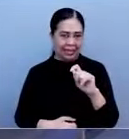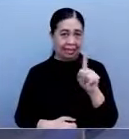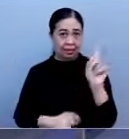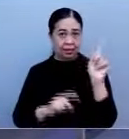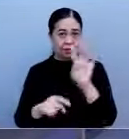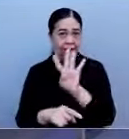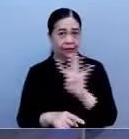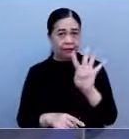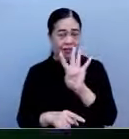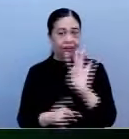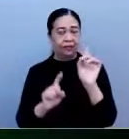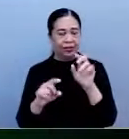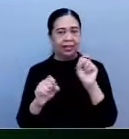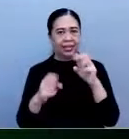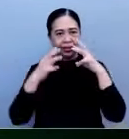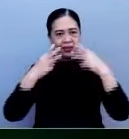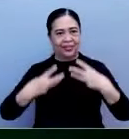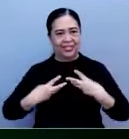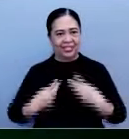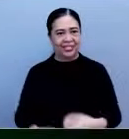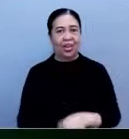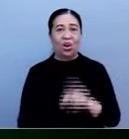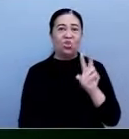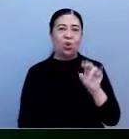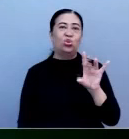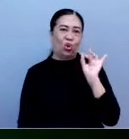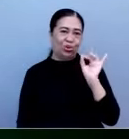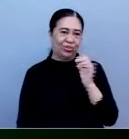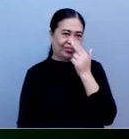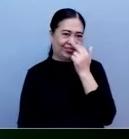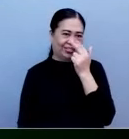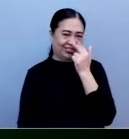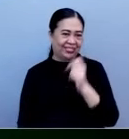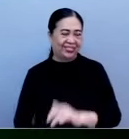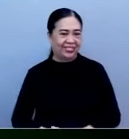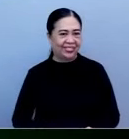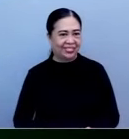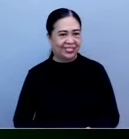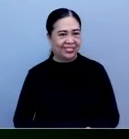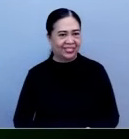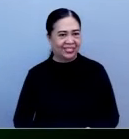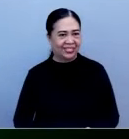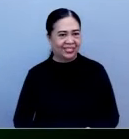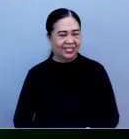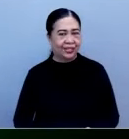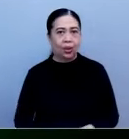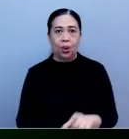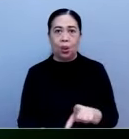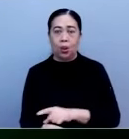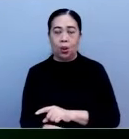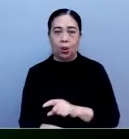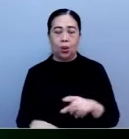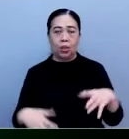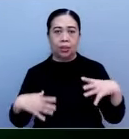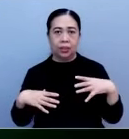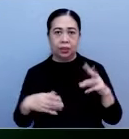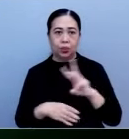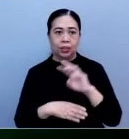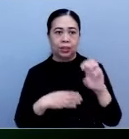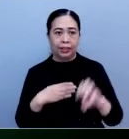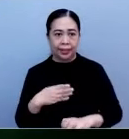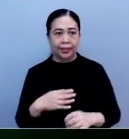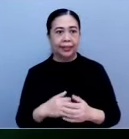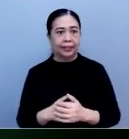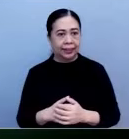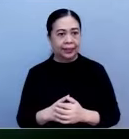Yes! Wala po kami dyan. Ang ending is a long, long... holiday weekend. Yes. Diba? Ito, lahat ng